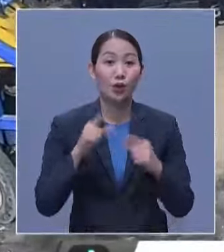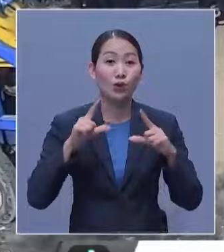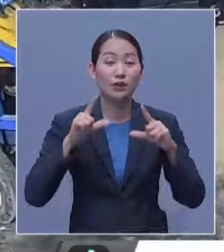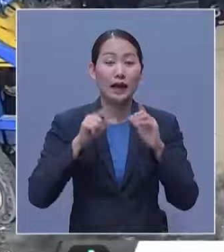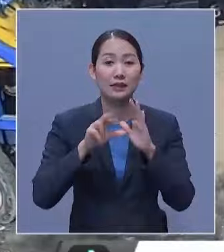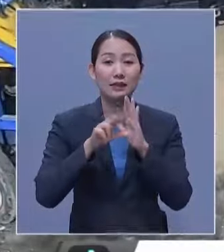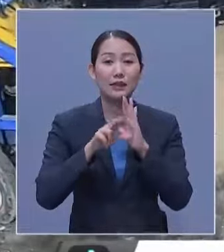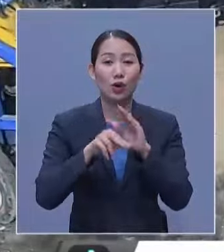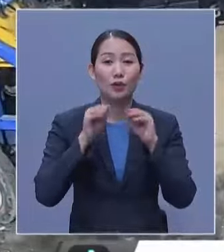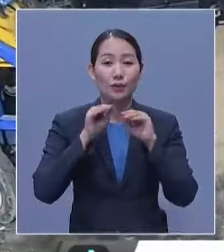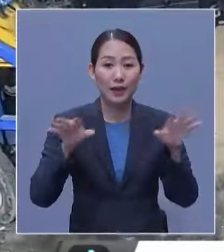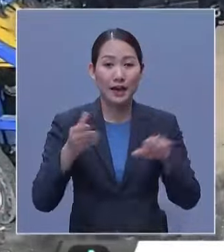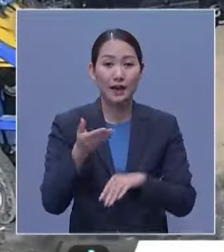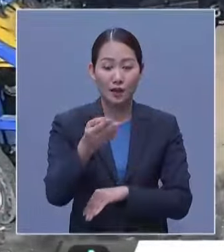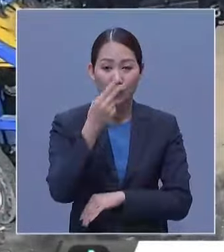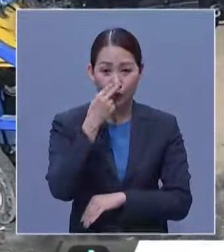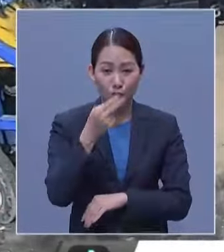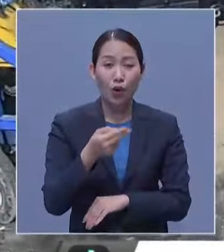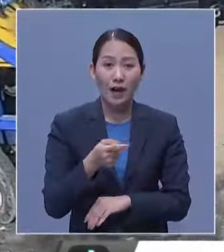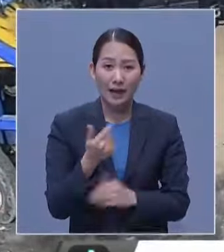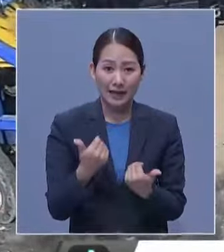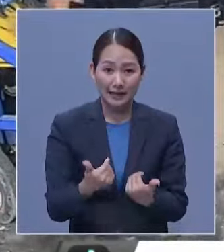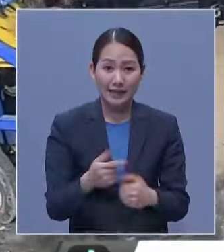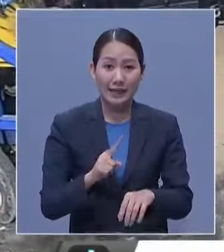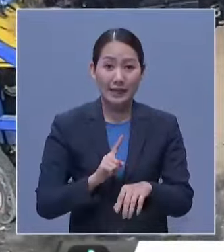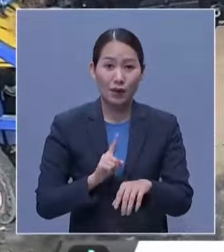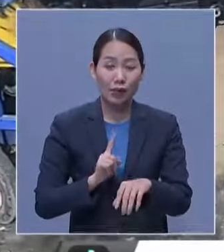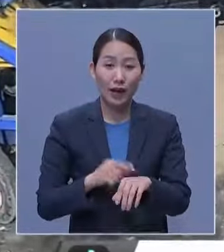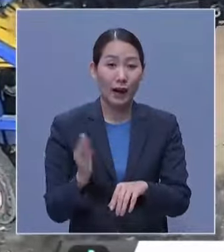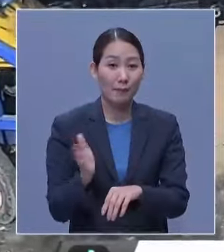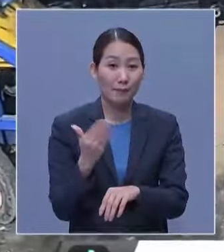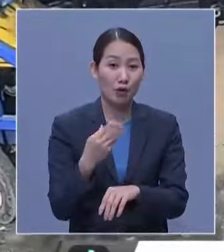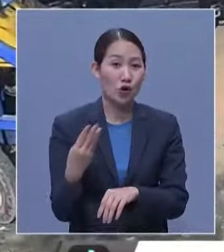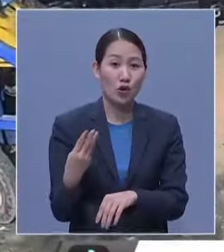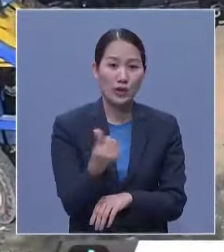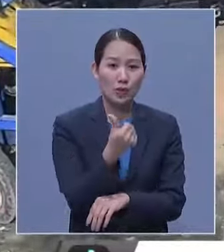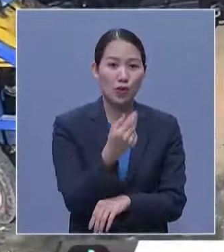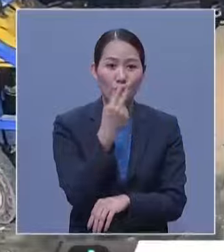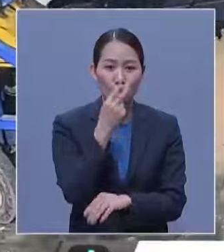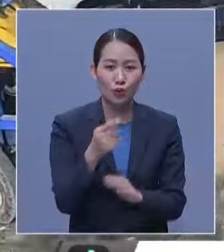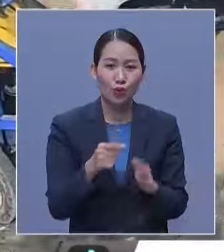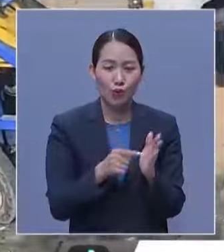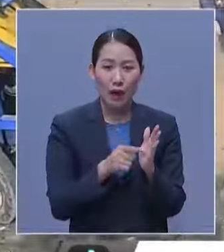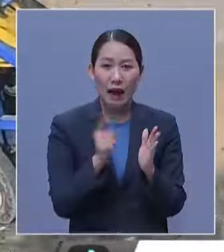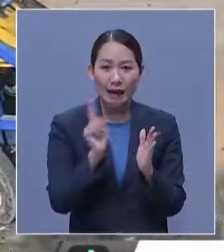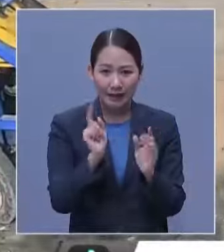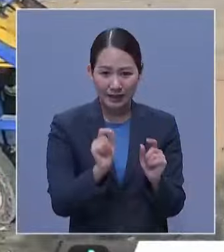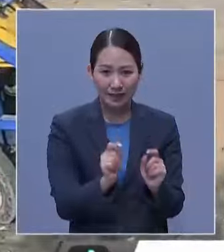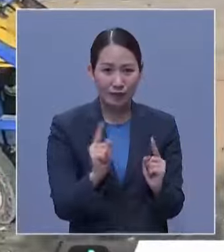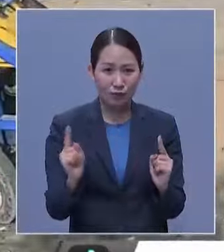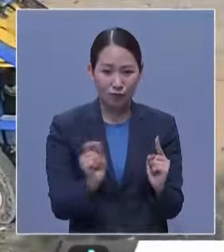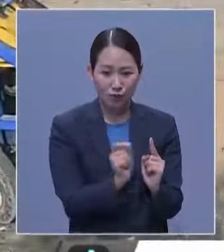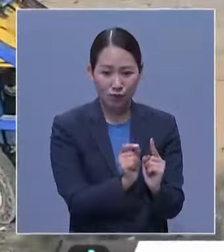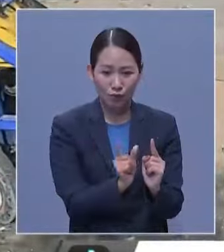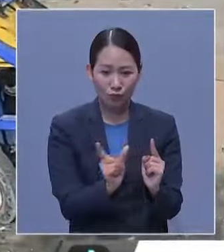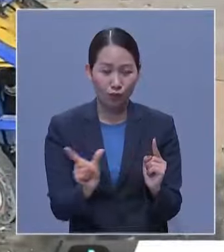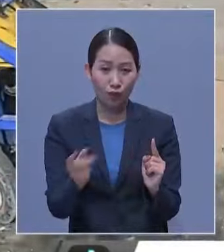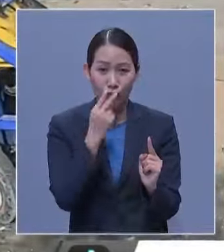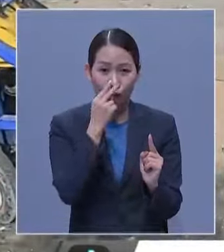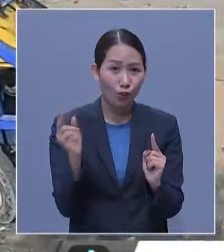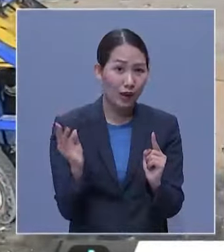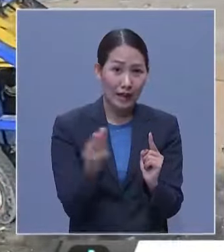นะคุณผู้ชมคือถ้าดูตั้งแต่ต้นคลิปจริงๆเนี่ยเราจะเห็นว่ามีเด็กน้อยคนนึง